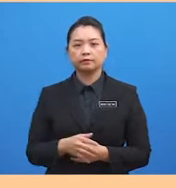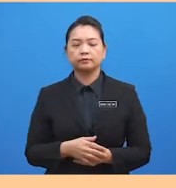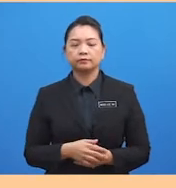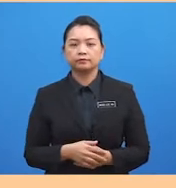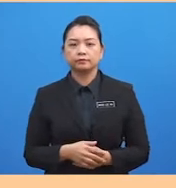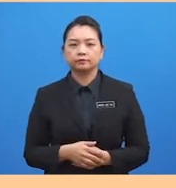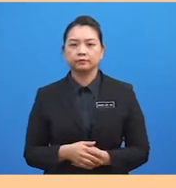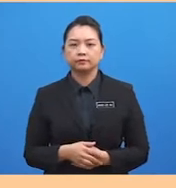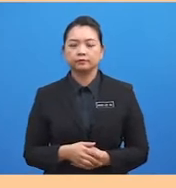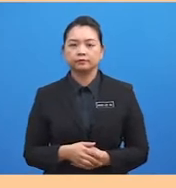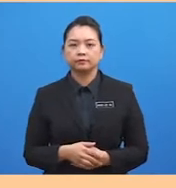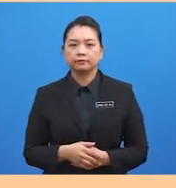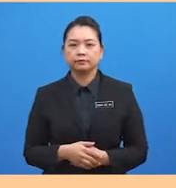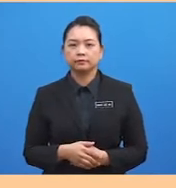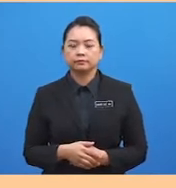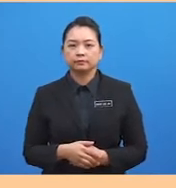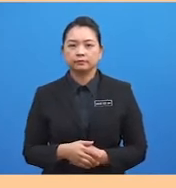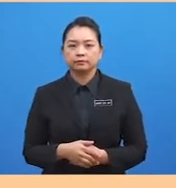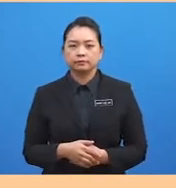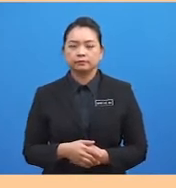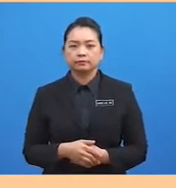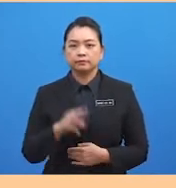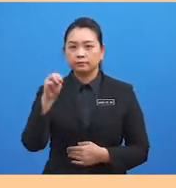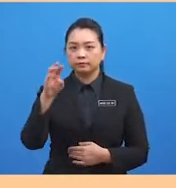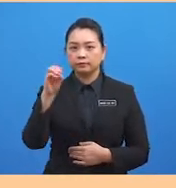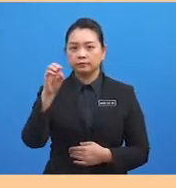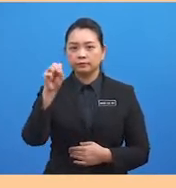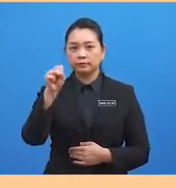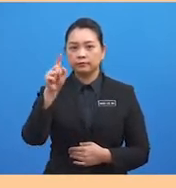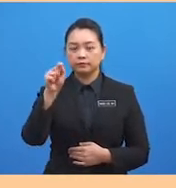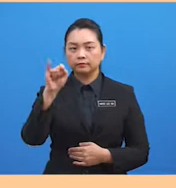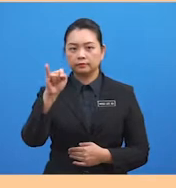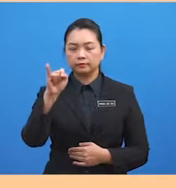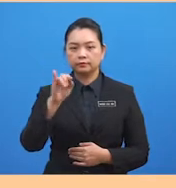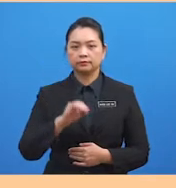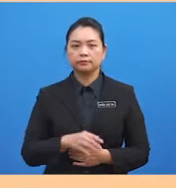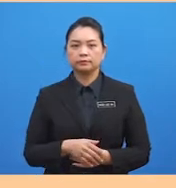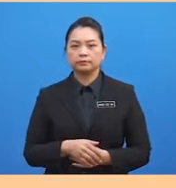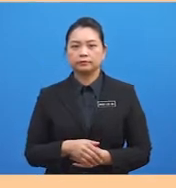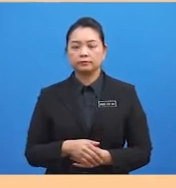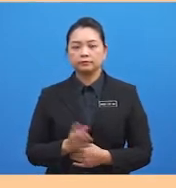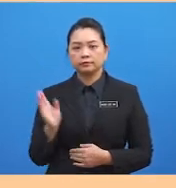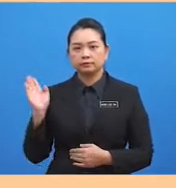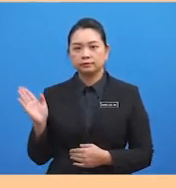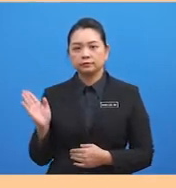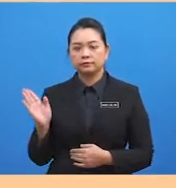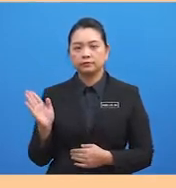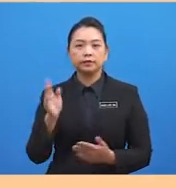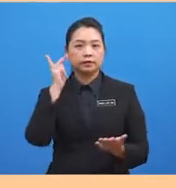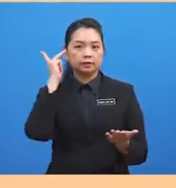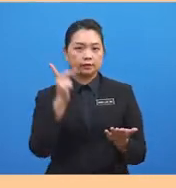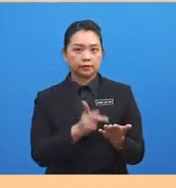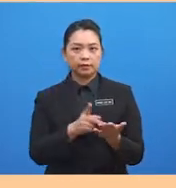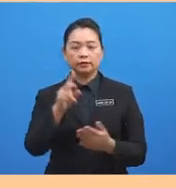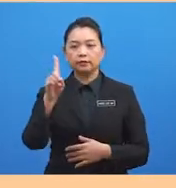Sains, Teknologi dan Inovasi MOSTI. Contohnya, MOSTI